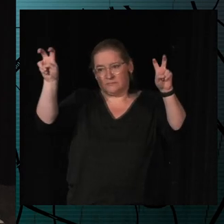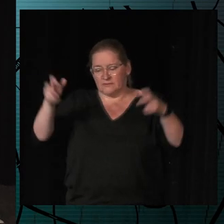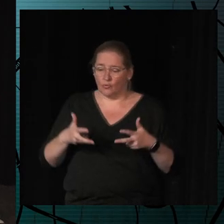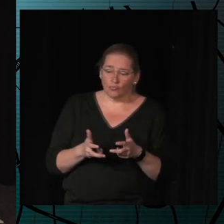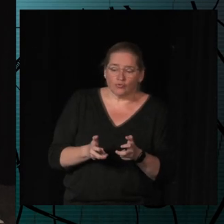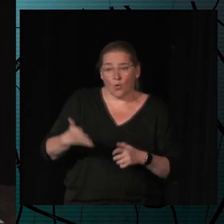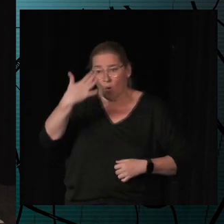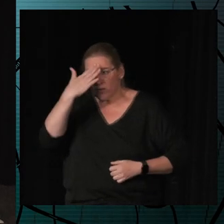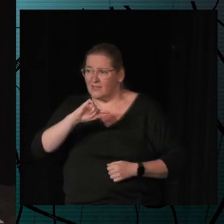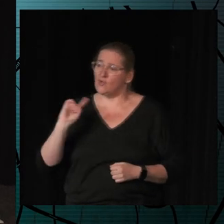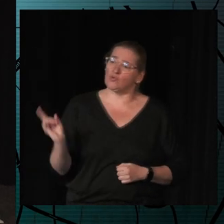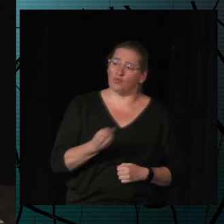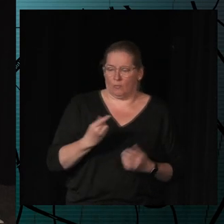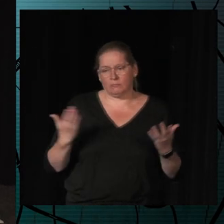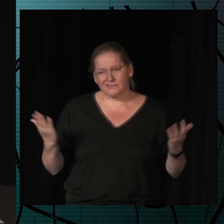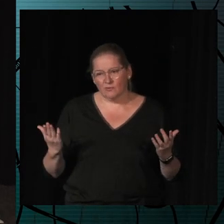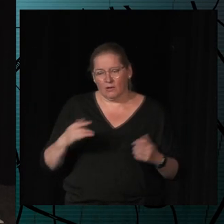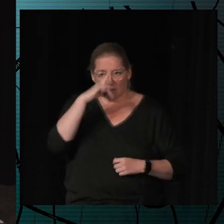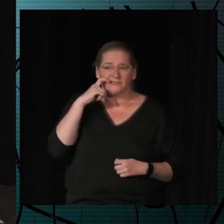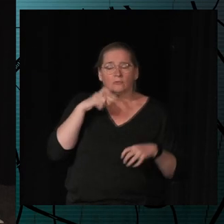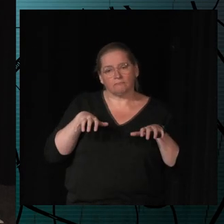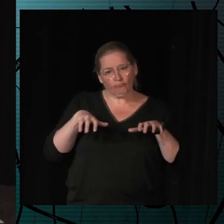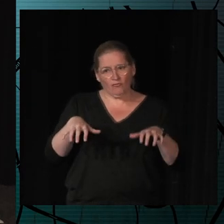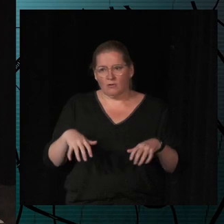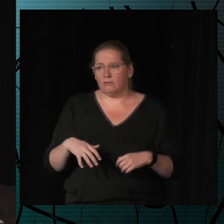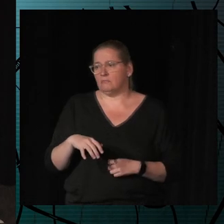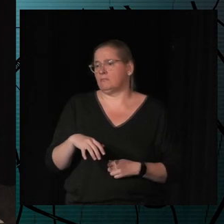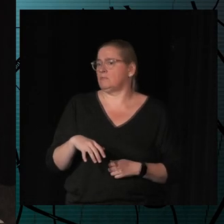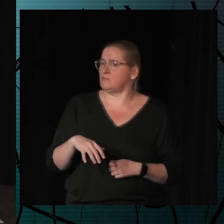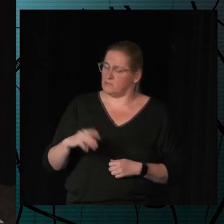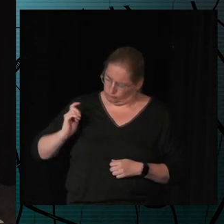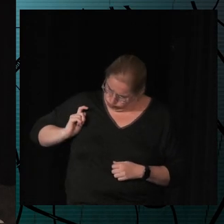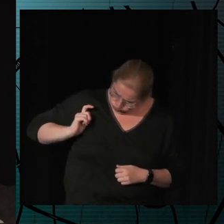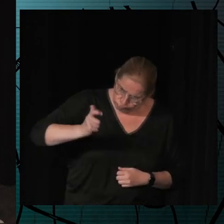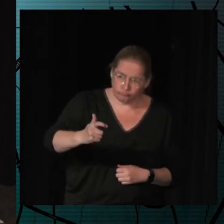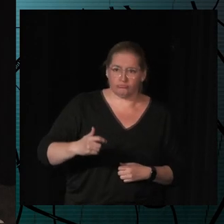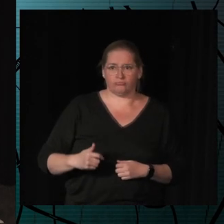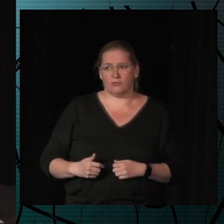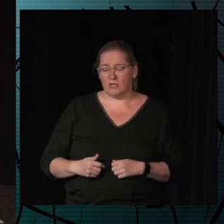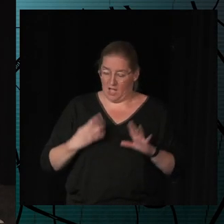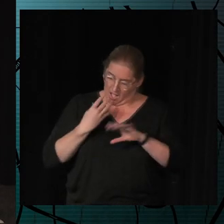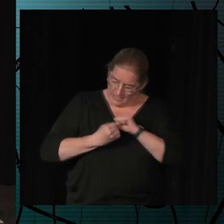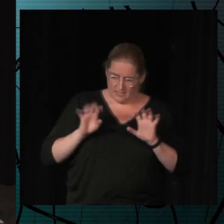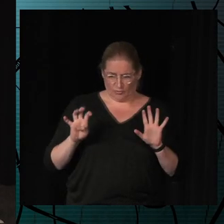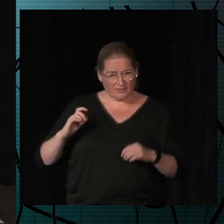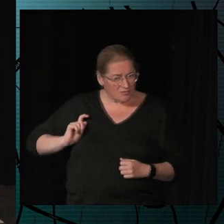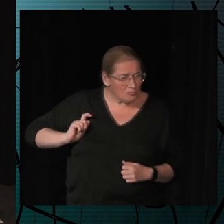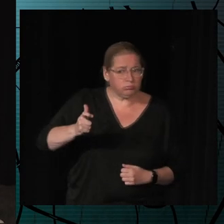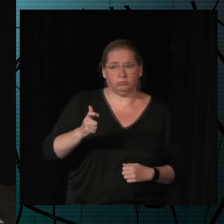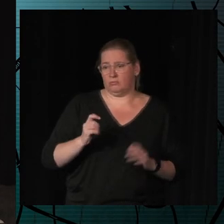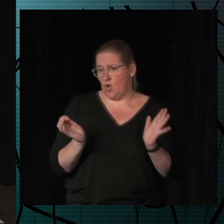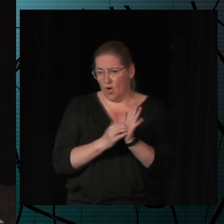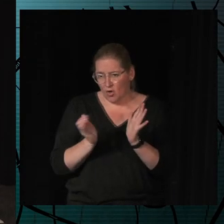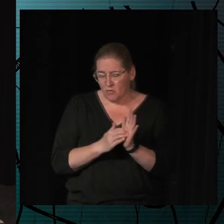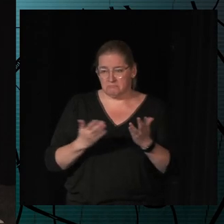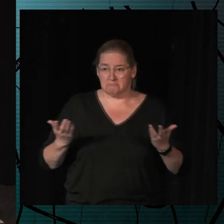l'unique saga d'horreur grand public qui a su rester vivante vivace depuis les années 90 qu'est-ce qui explique Patrick selon toi le